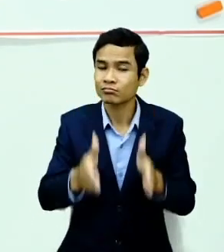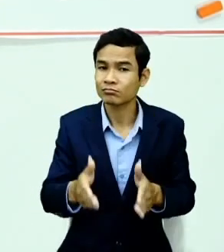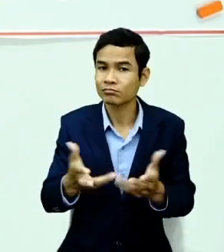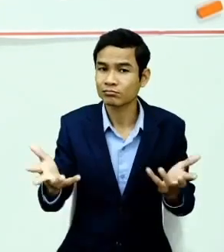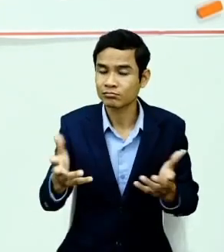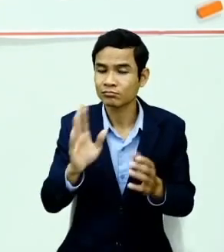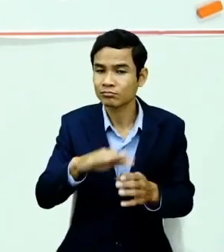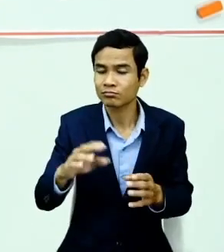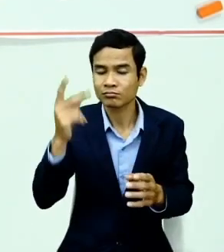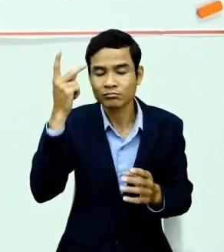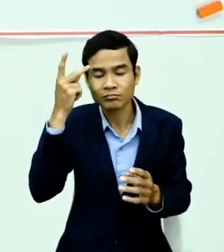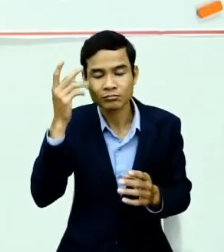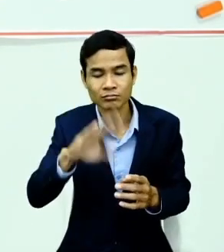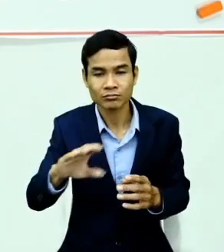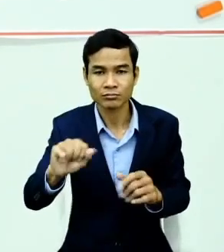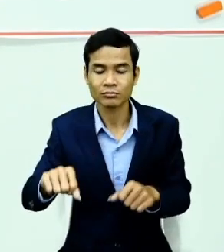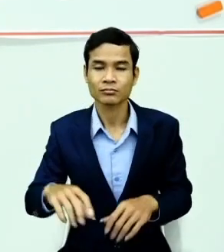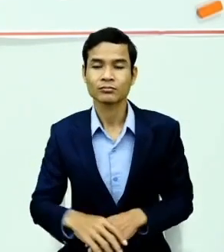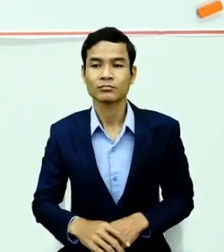con kết mới